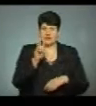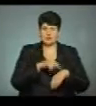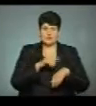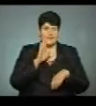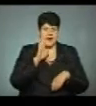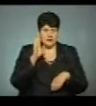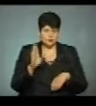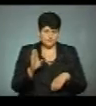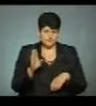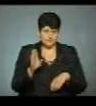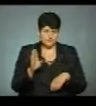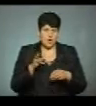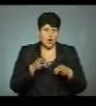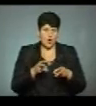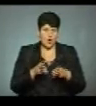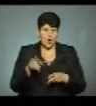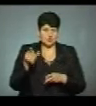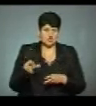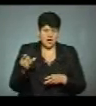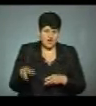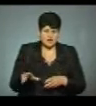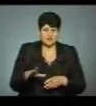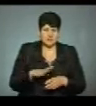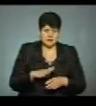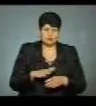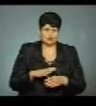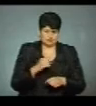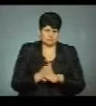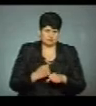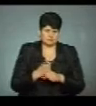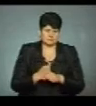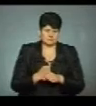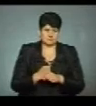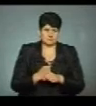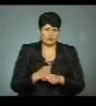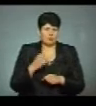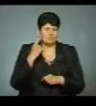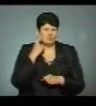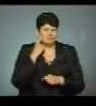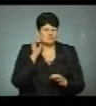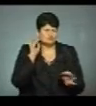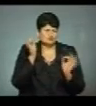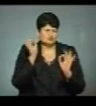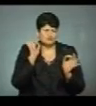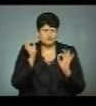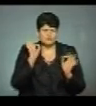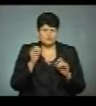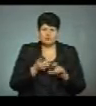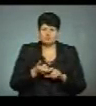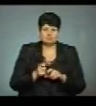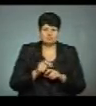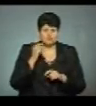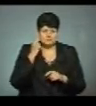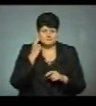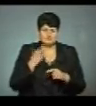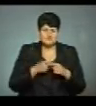ранку кучугар, який був на службі, палив, почув, що шум такий, а воно дуже чути, бо це шифр